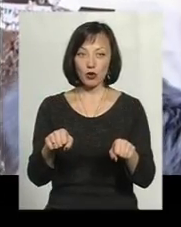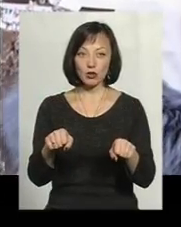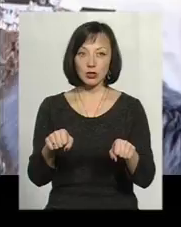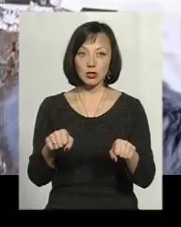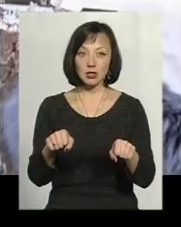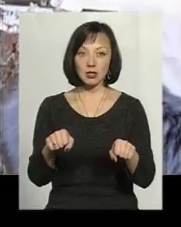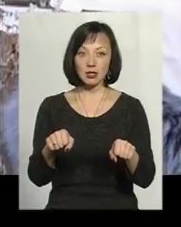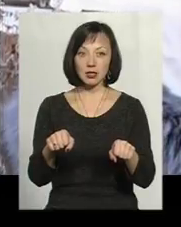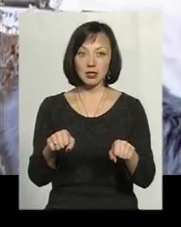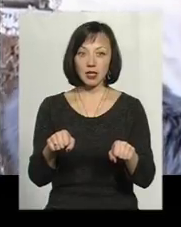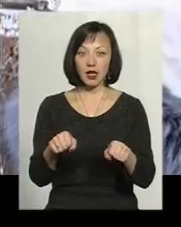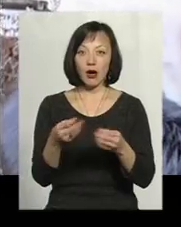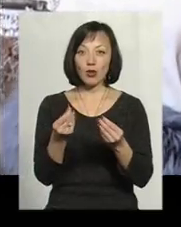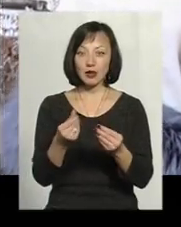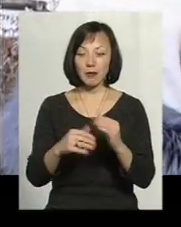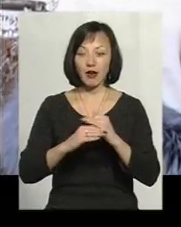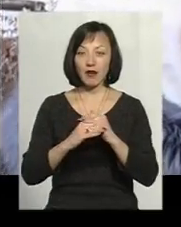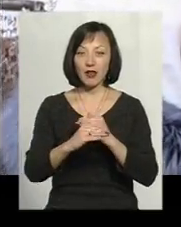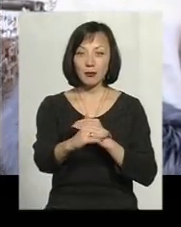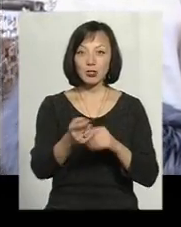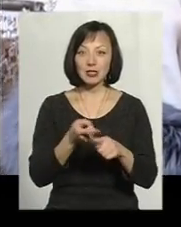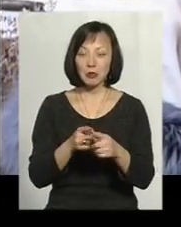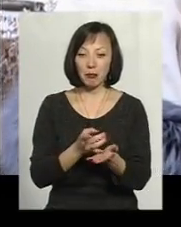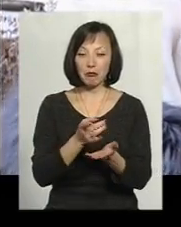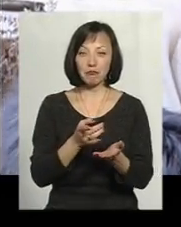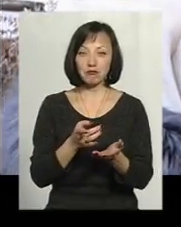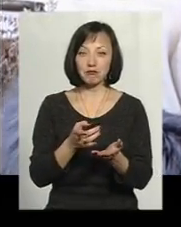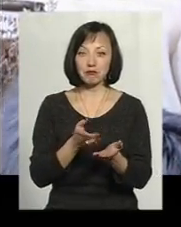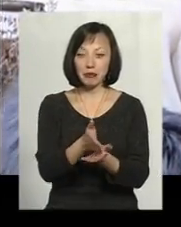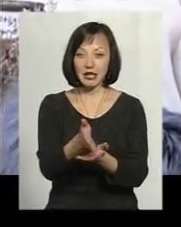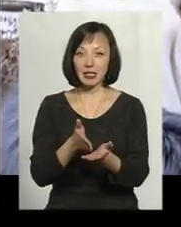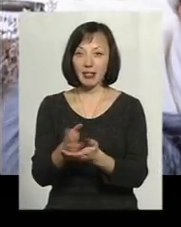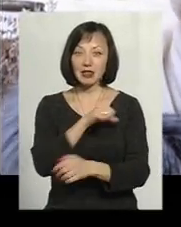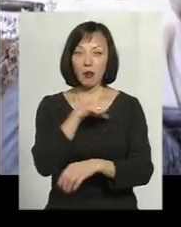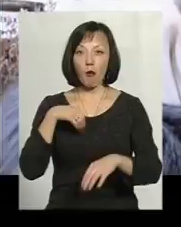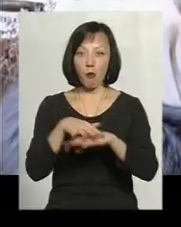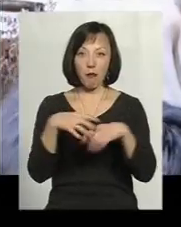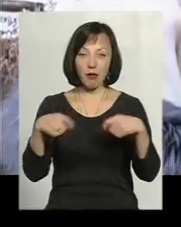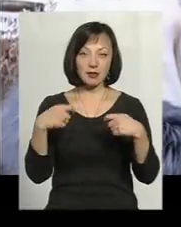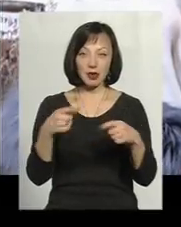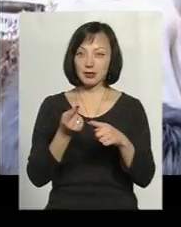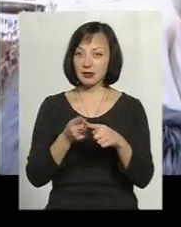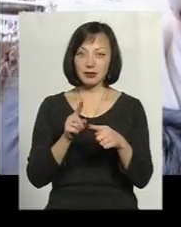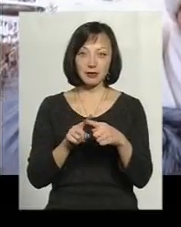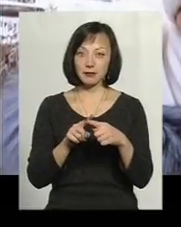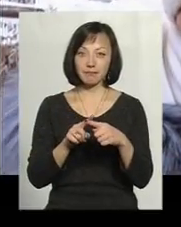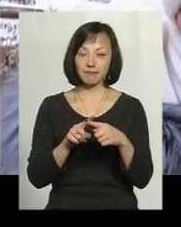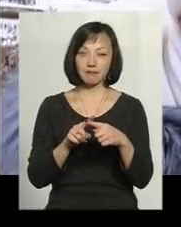рублями вимощені вже ці під'їзди до них, і на самому базарі, то це,